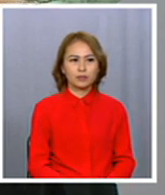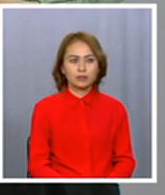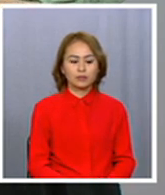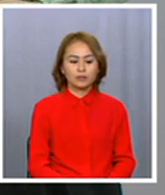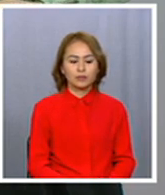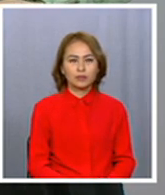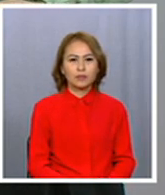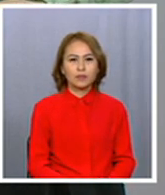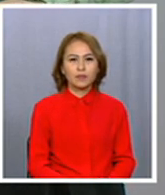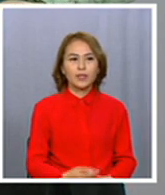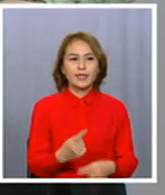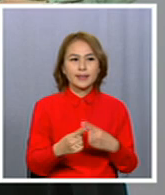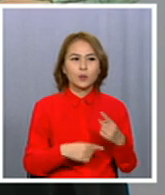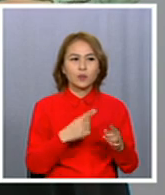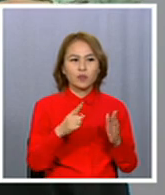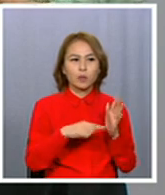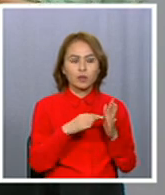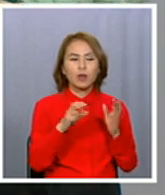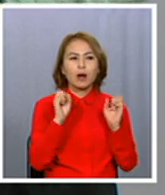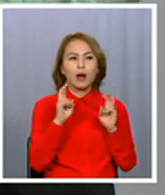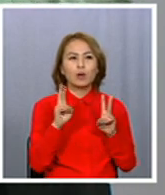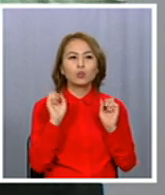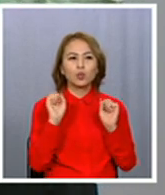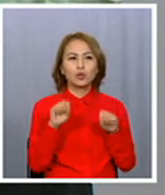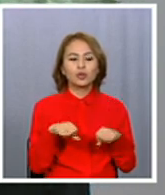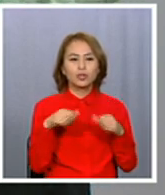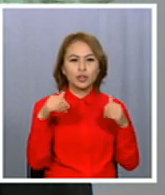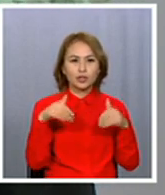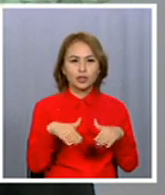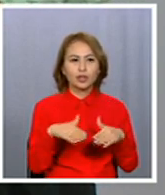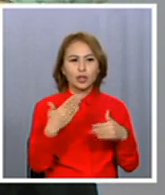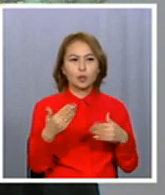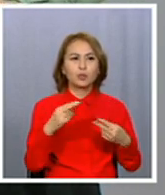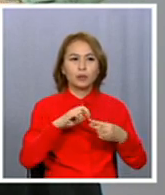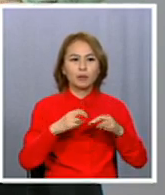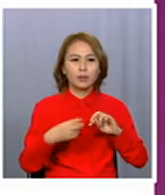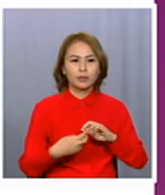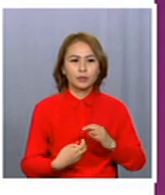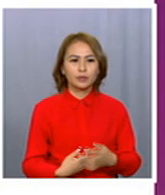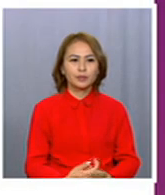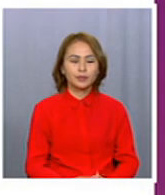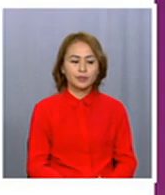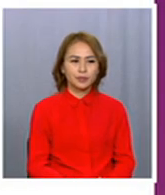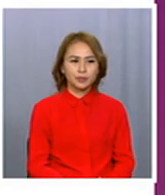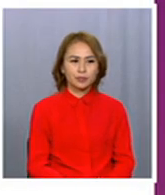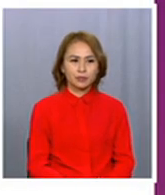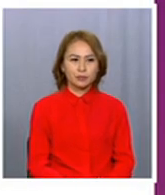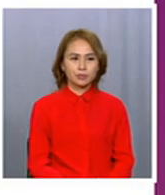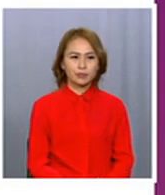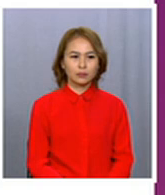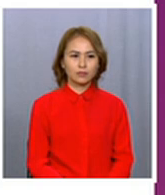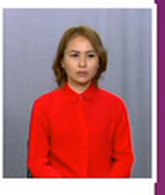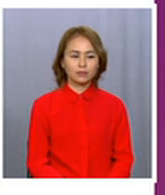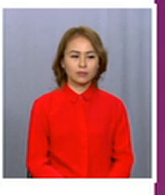Тогда следующий вопрос. Как можно решить данную проблему, ребята?